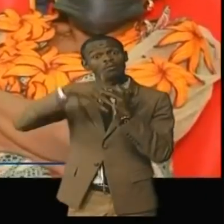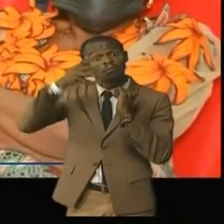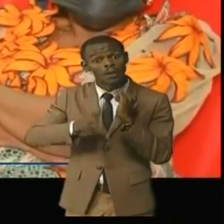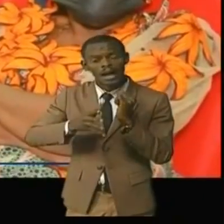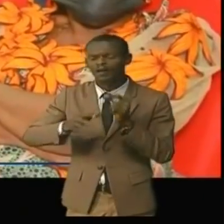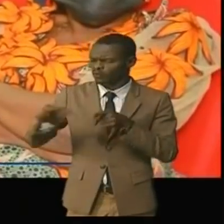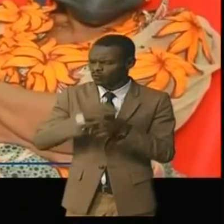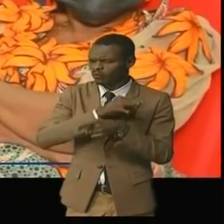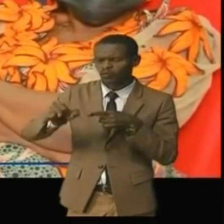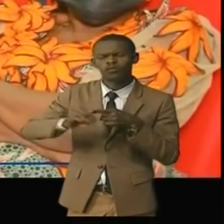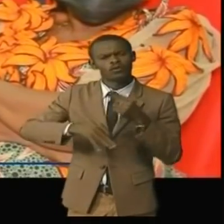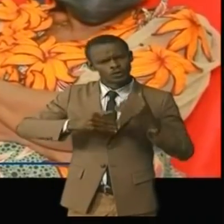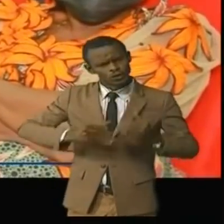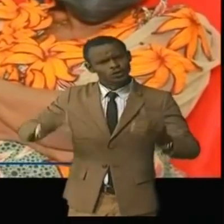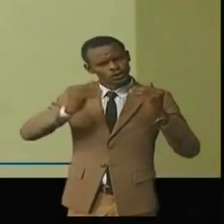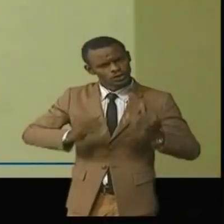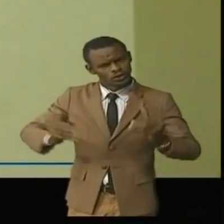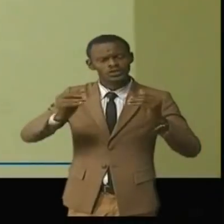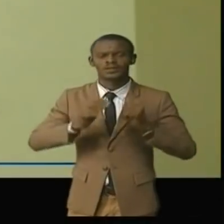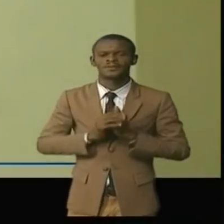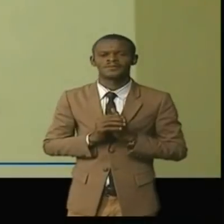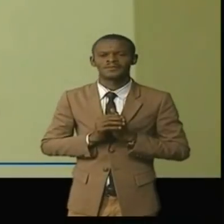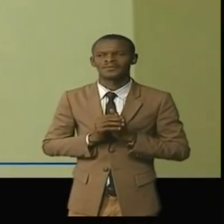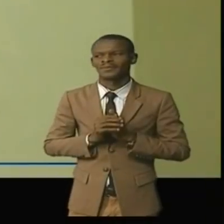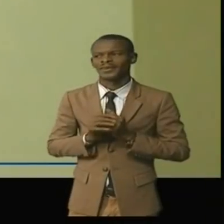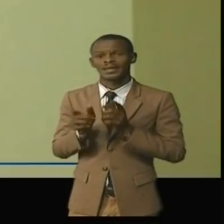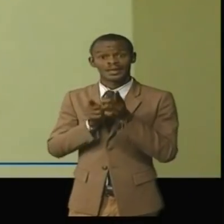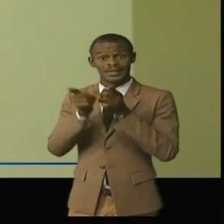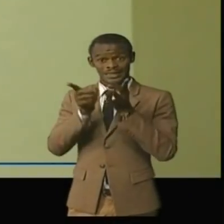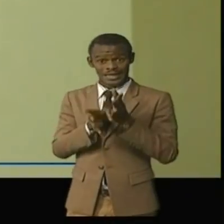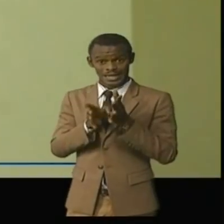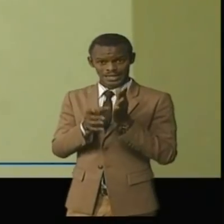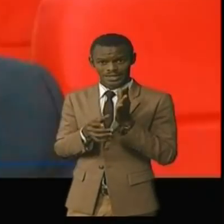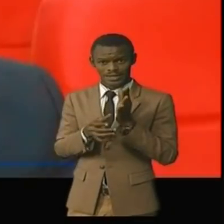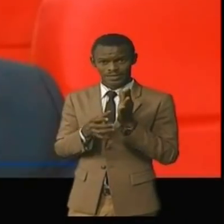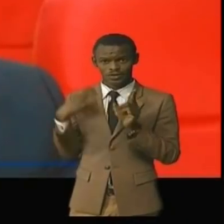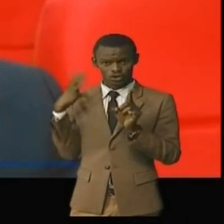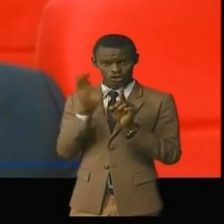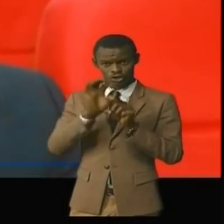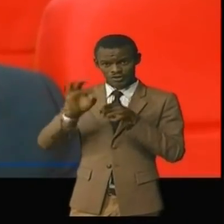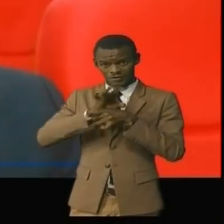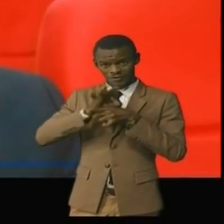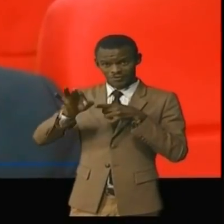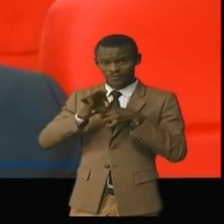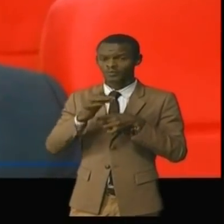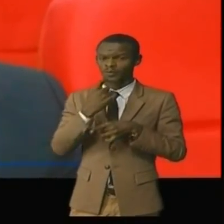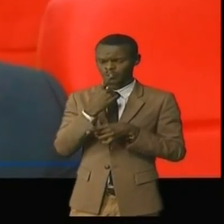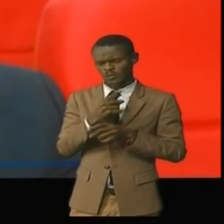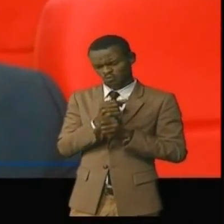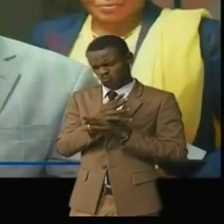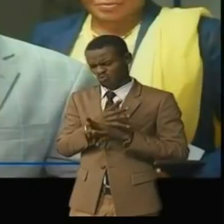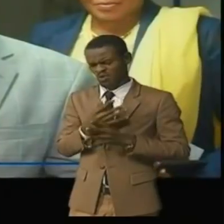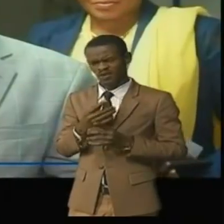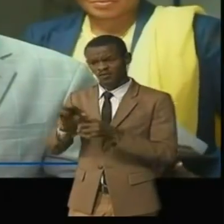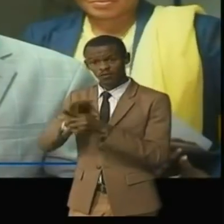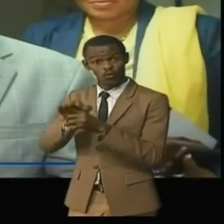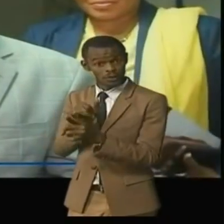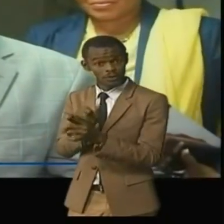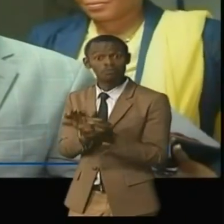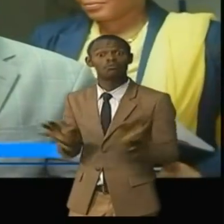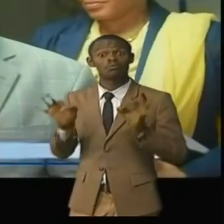Les directeurs de la formation Kouété dit répondre aux besoins en ressources humaines compétentes. Elle a porté